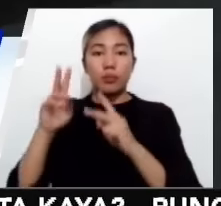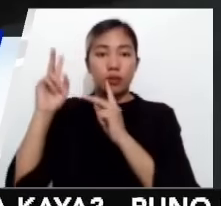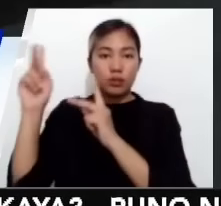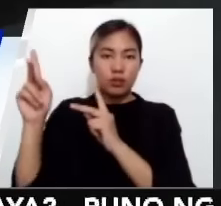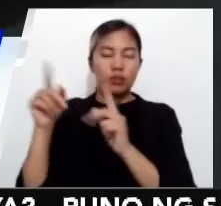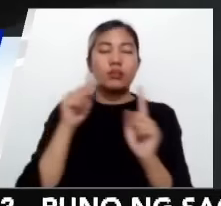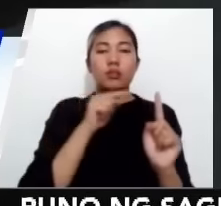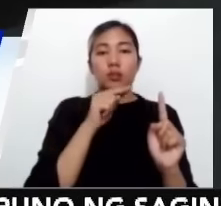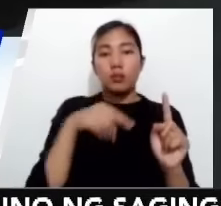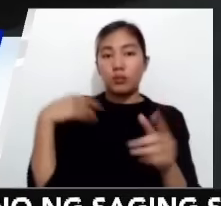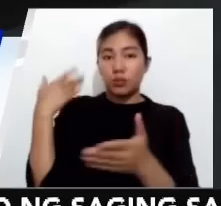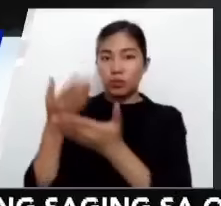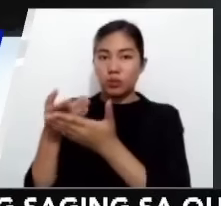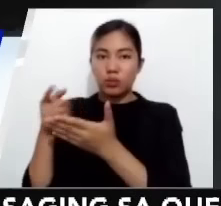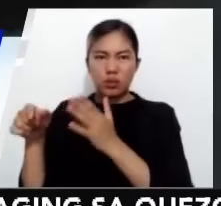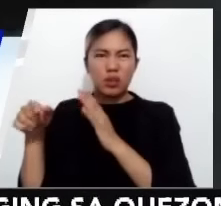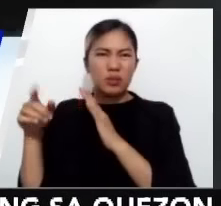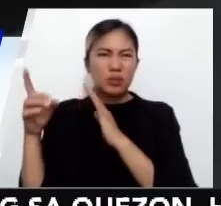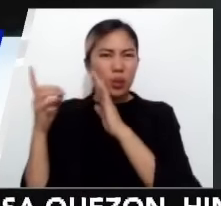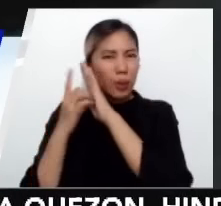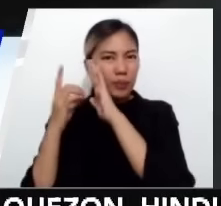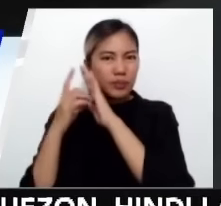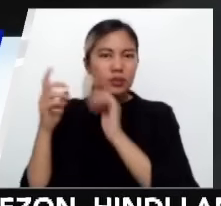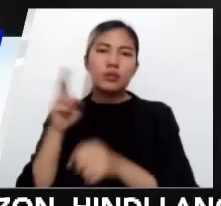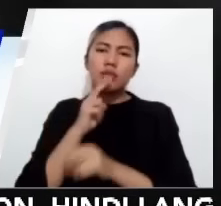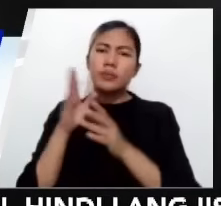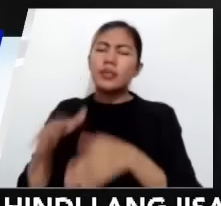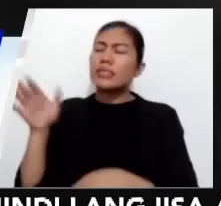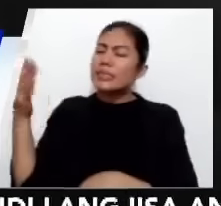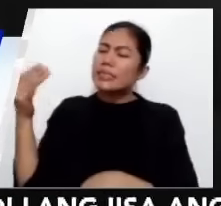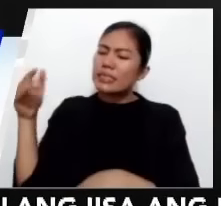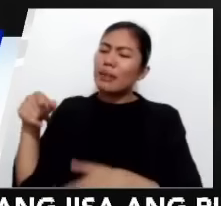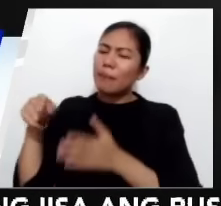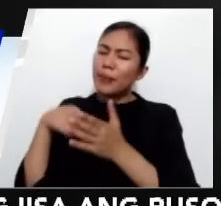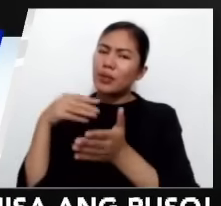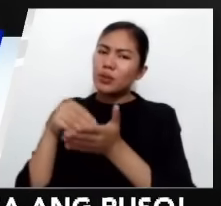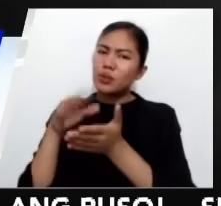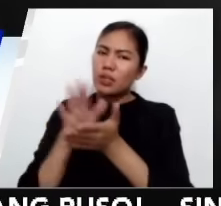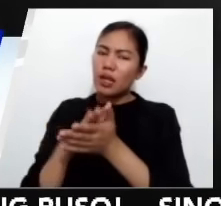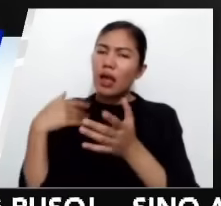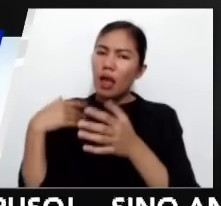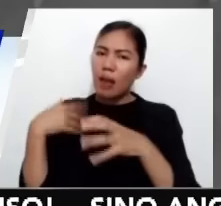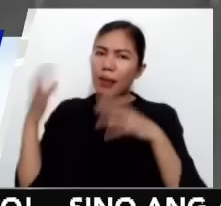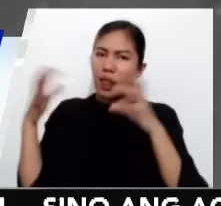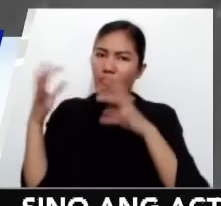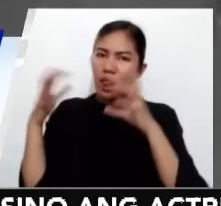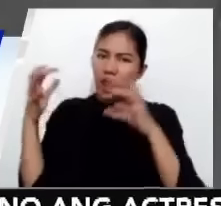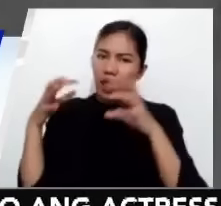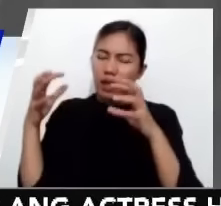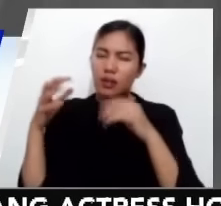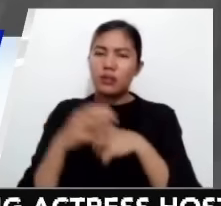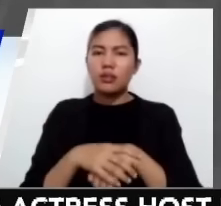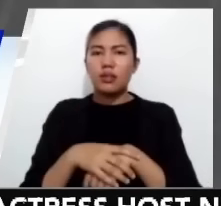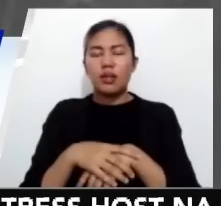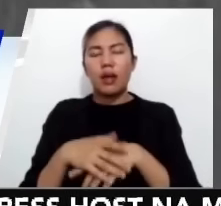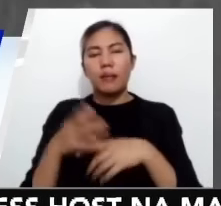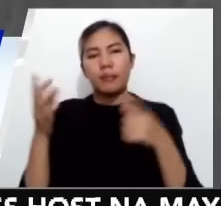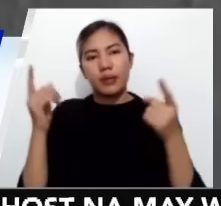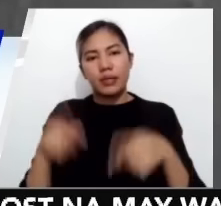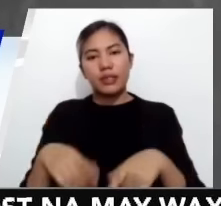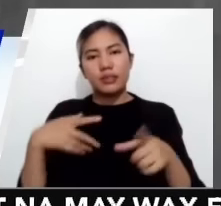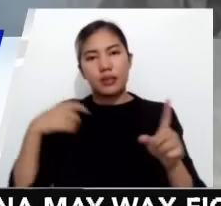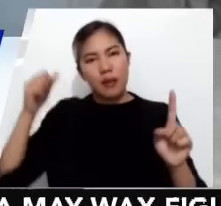boarding house ng suspect at siningil ang utang nito. Nagkasagutan umano ang dalawa na humantong sa pagtaga ng suspect